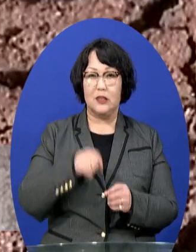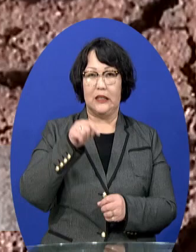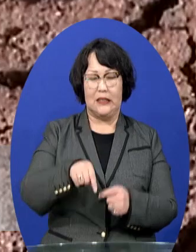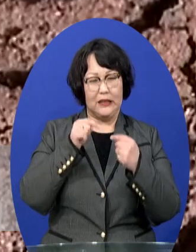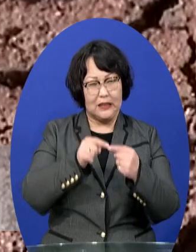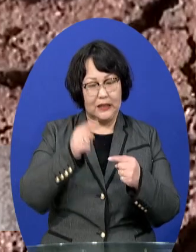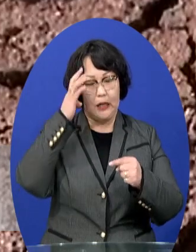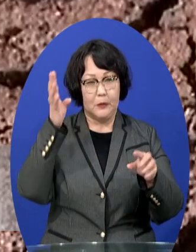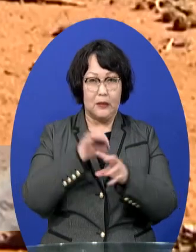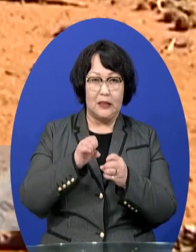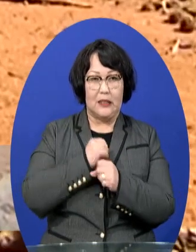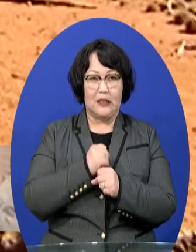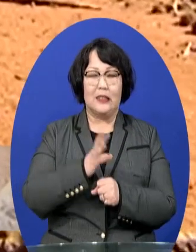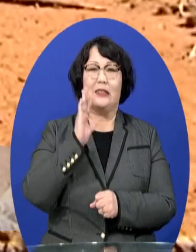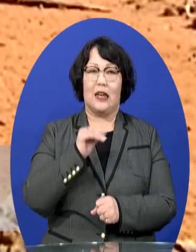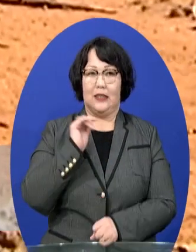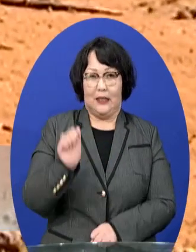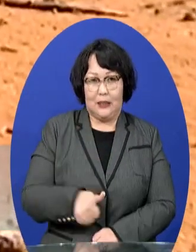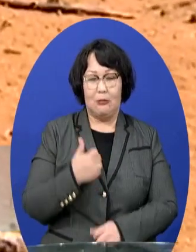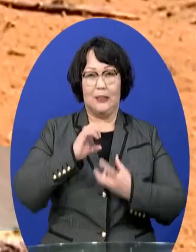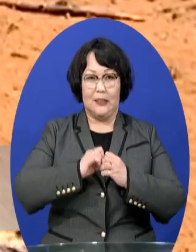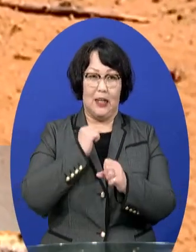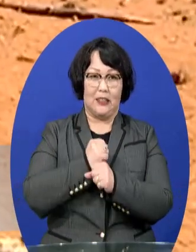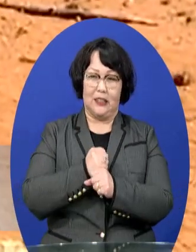дорвитой арга хэмжээнүүдийг идэвхтэй авч